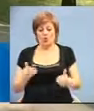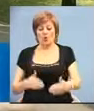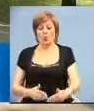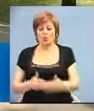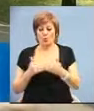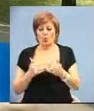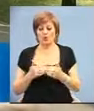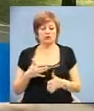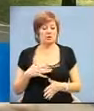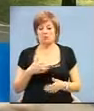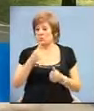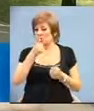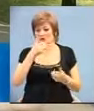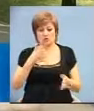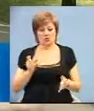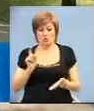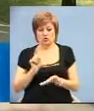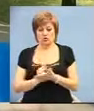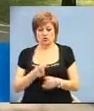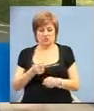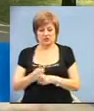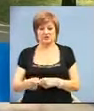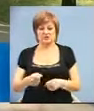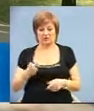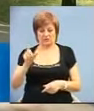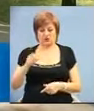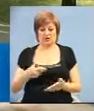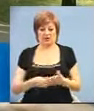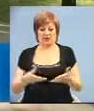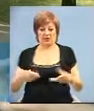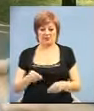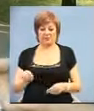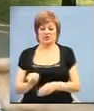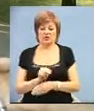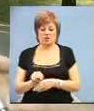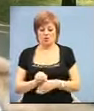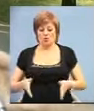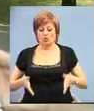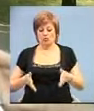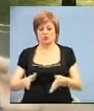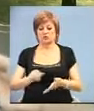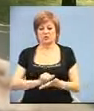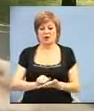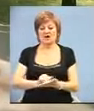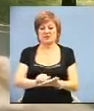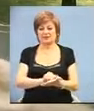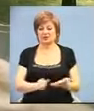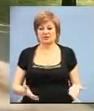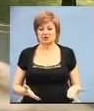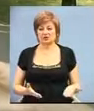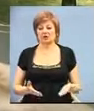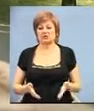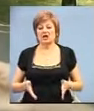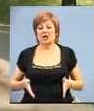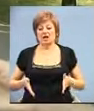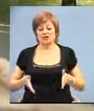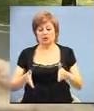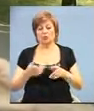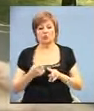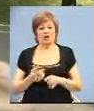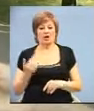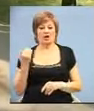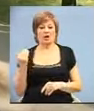то урна. То есть мы не можем обязать предпринимателя делать ремонт и менять покрытие. В принципе, ремонт тротуаров – это